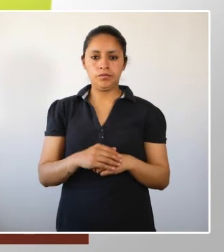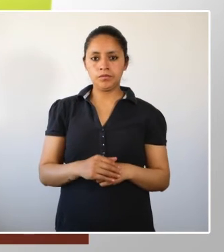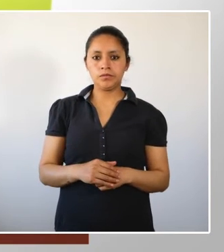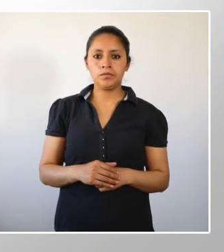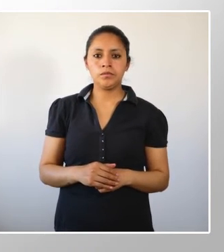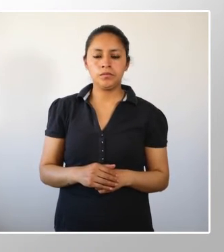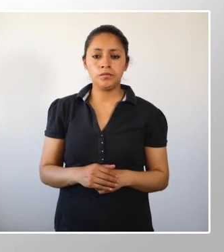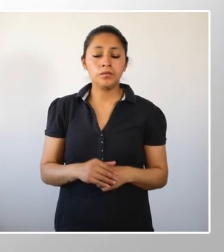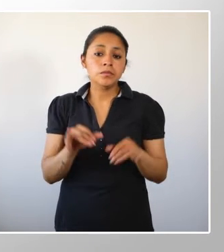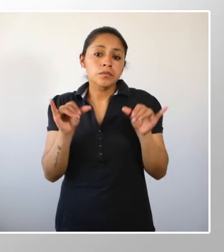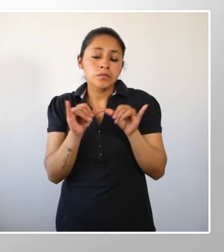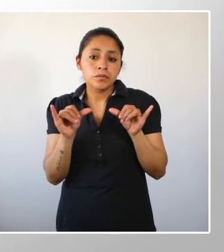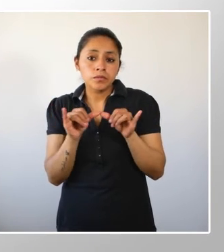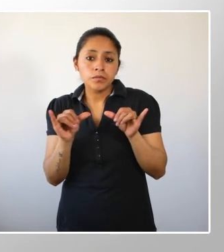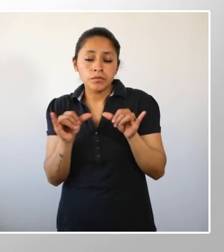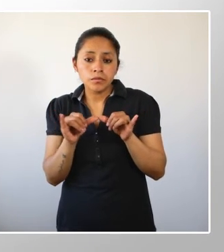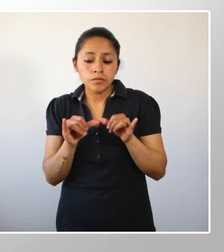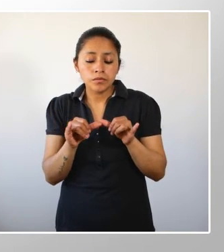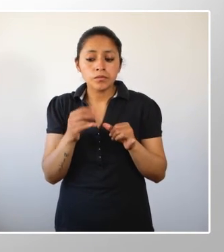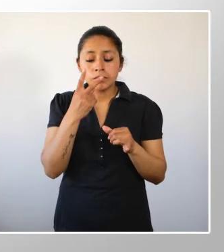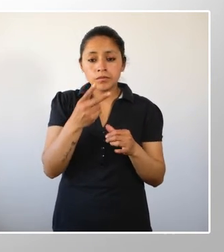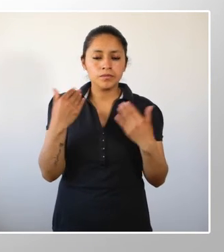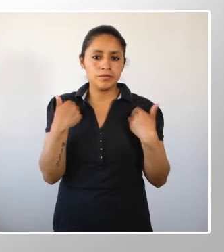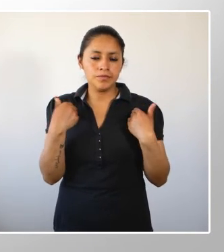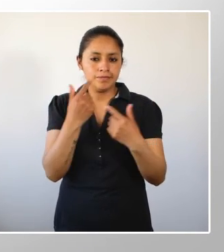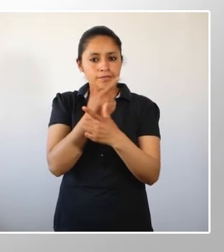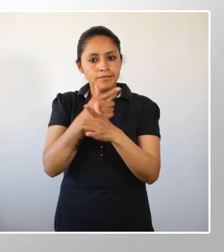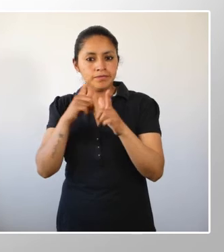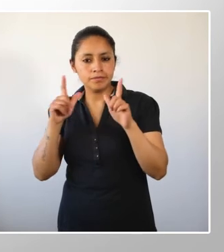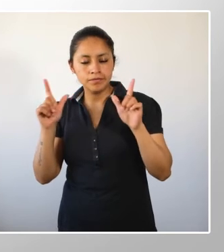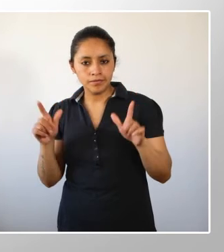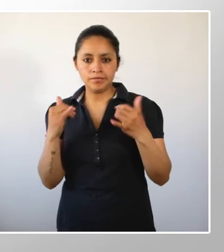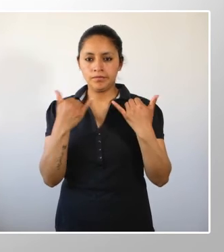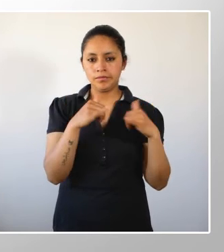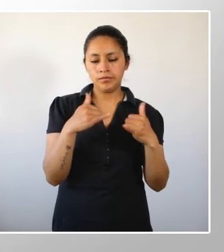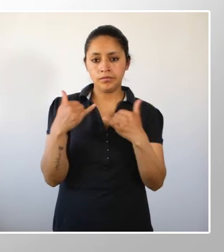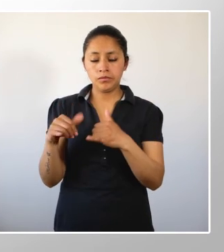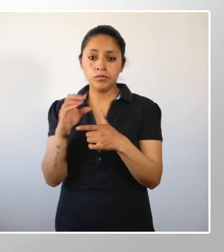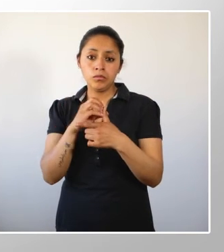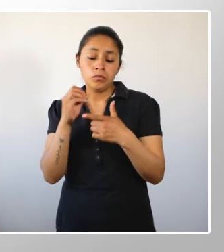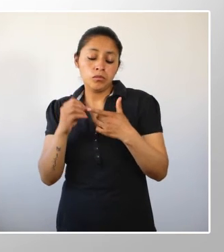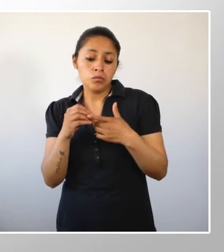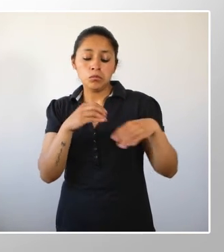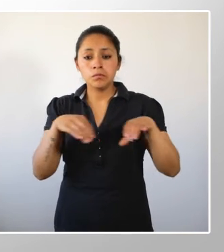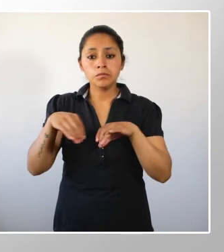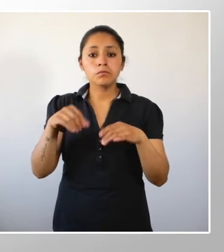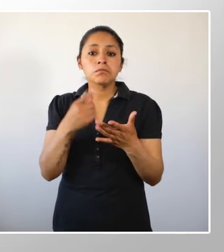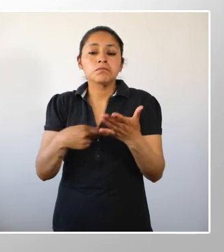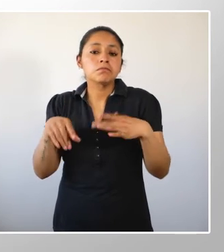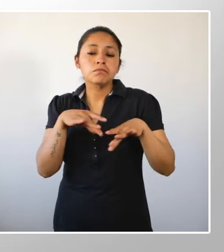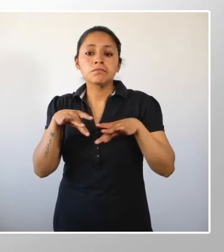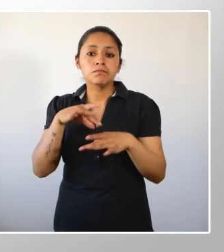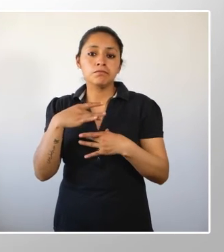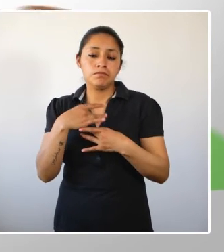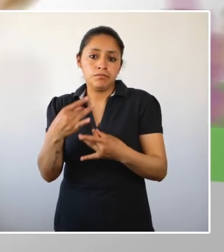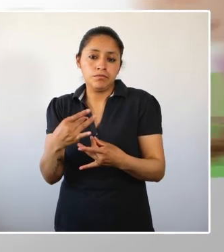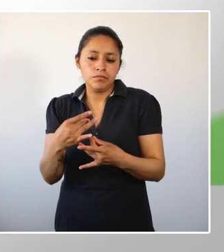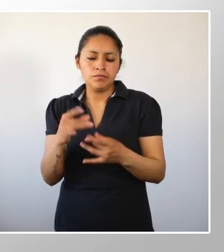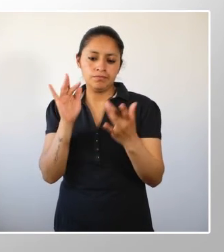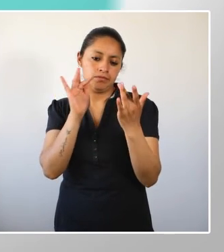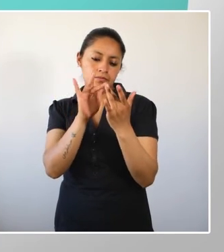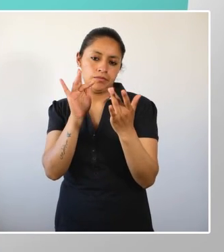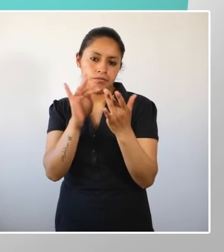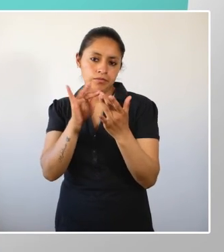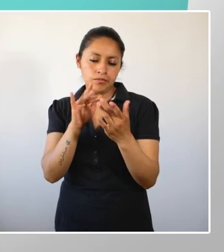nyawikita, senkaikita, sinikita, mana hapikuichu. Nina, munakuiki, kariwarmi wa wasnichista, mark